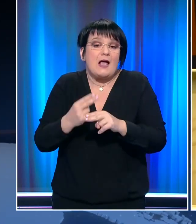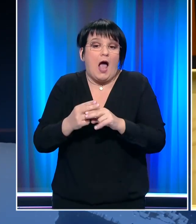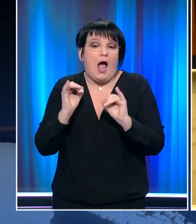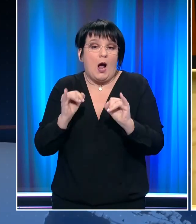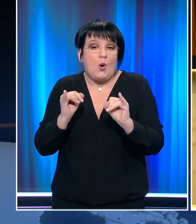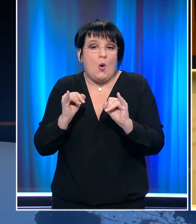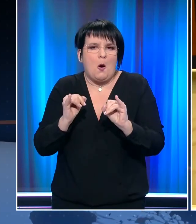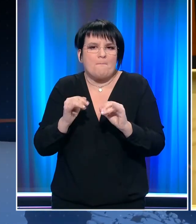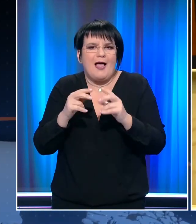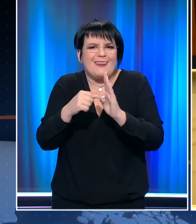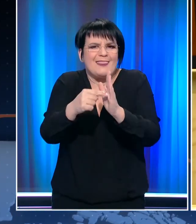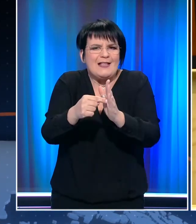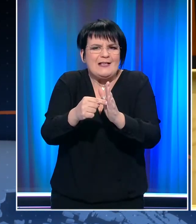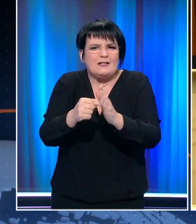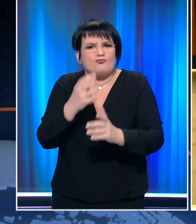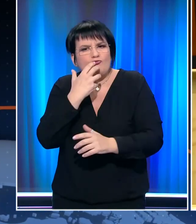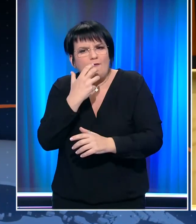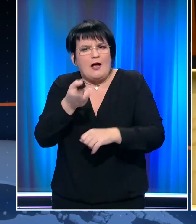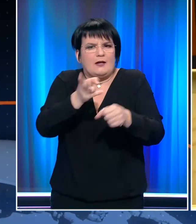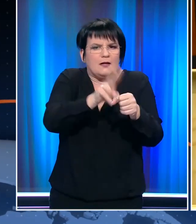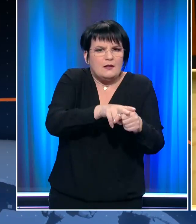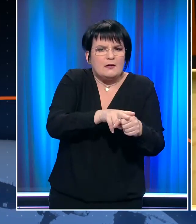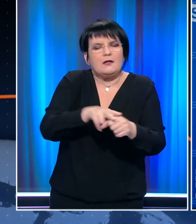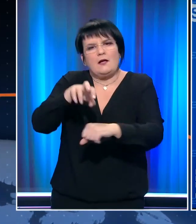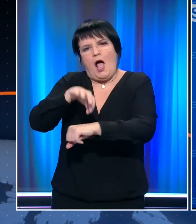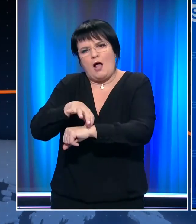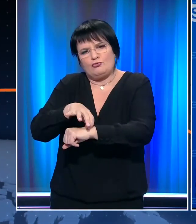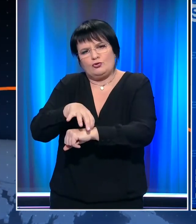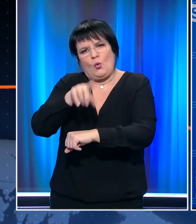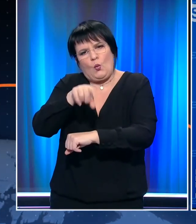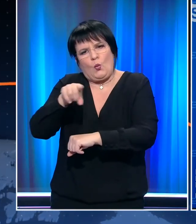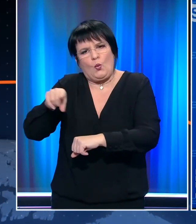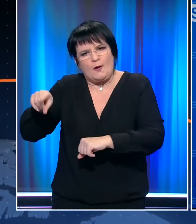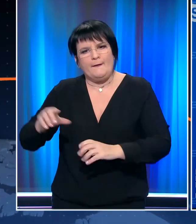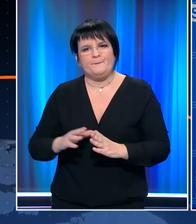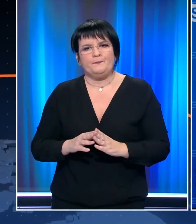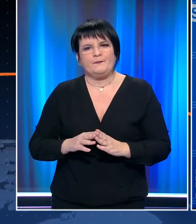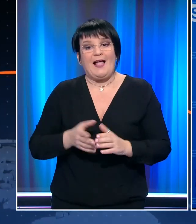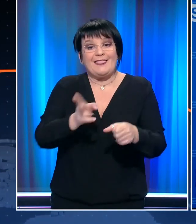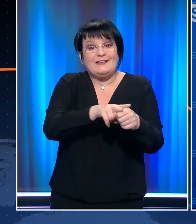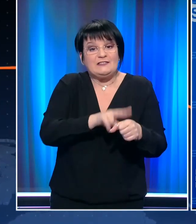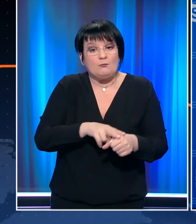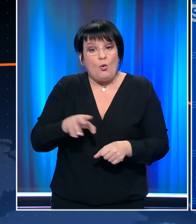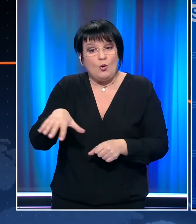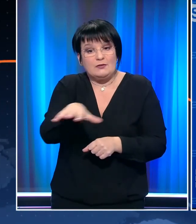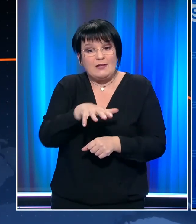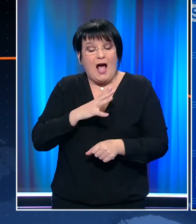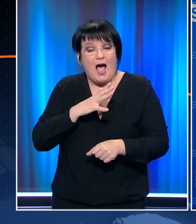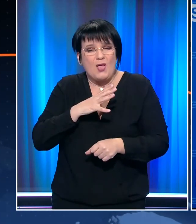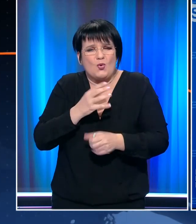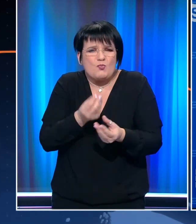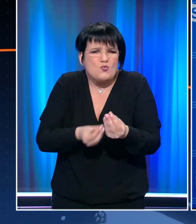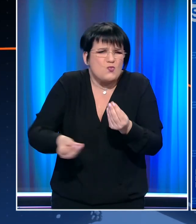that it's more likely to cause severe disease or mortality. It doesn't seem at all to have any impact on the